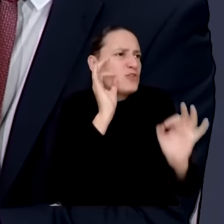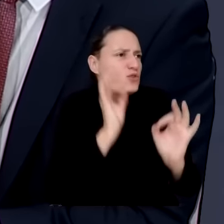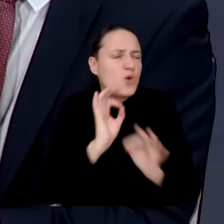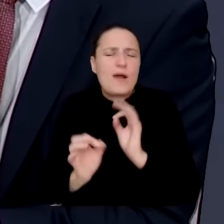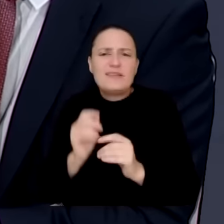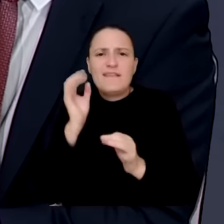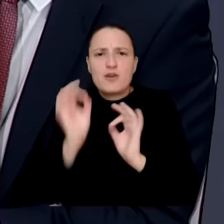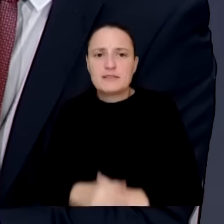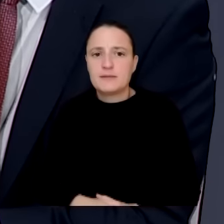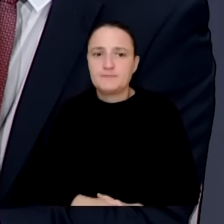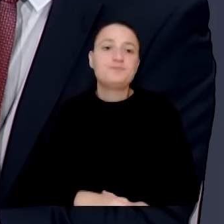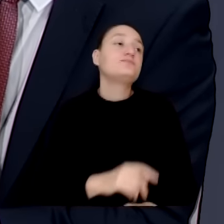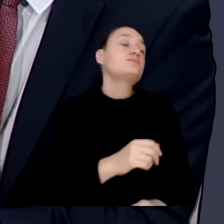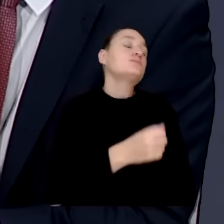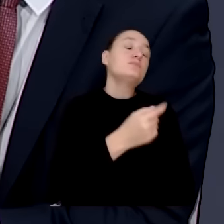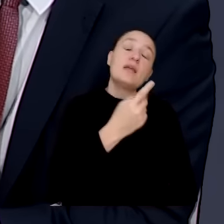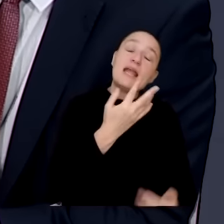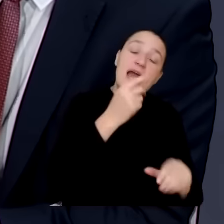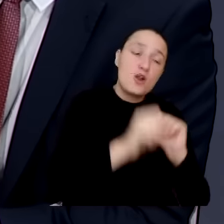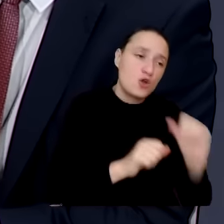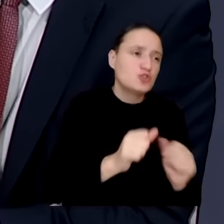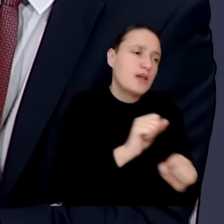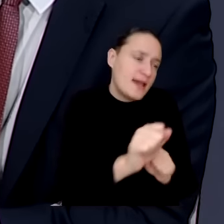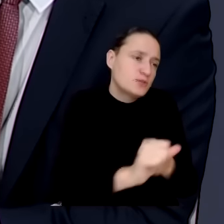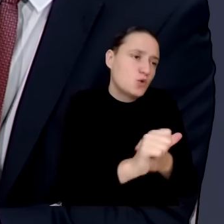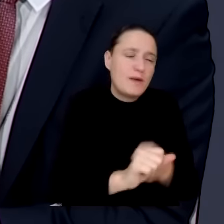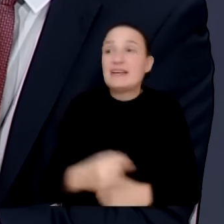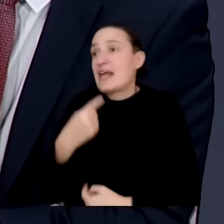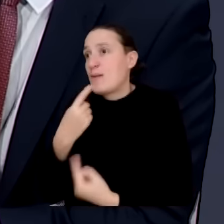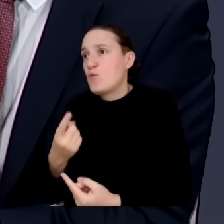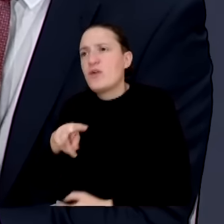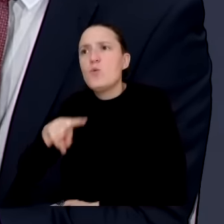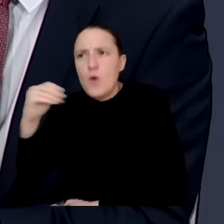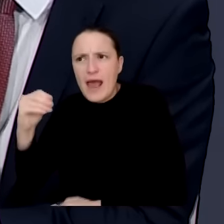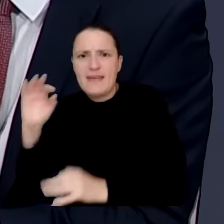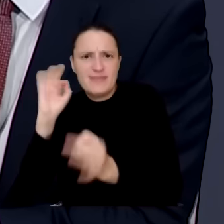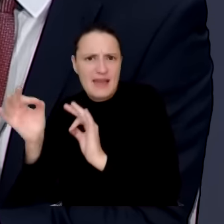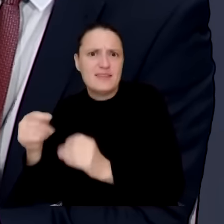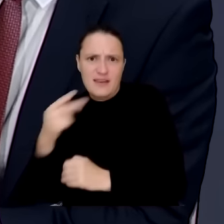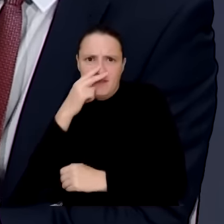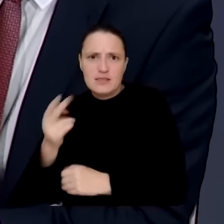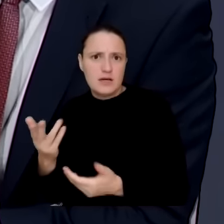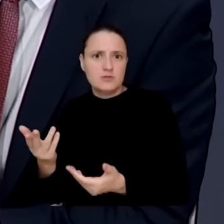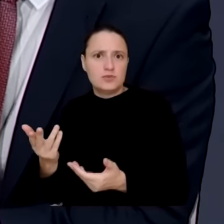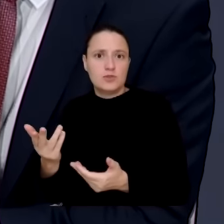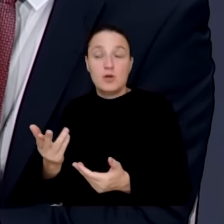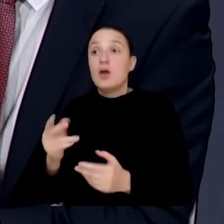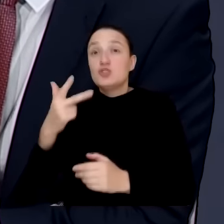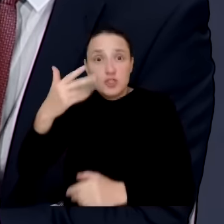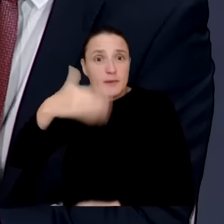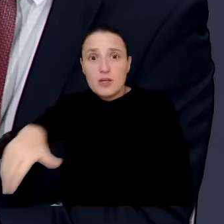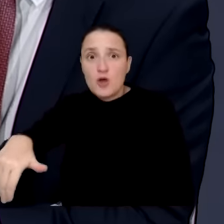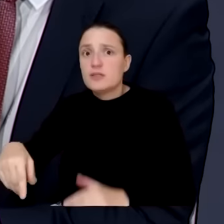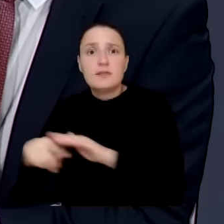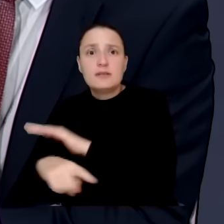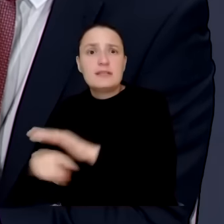konkret rocznie mówię pyre wynikają dokumentów unny 3 miliony